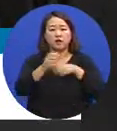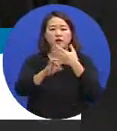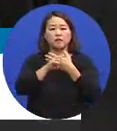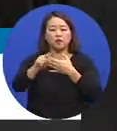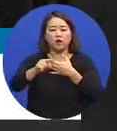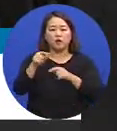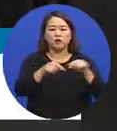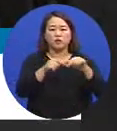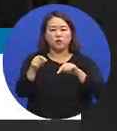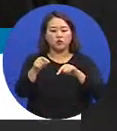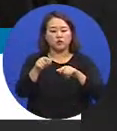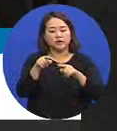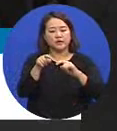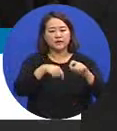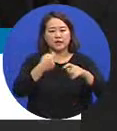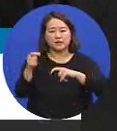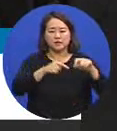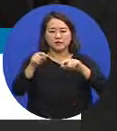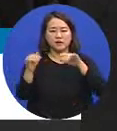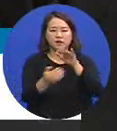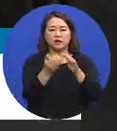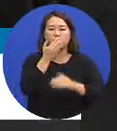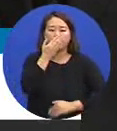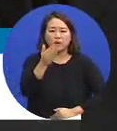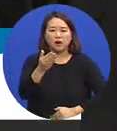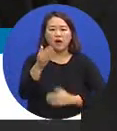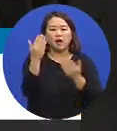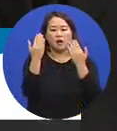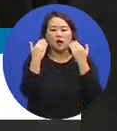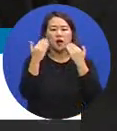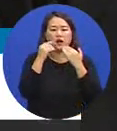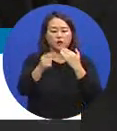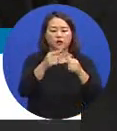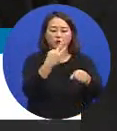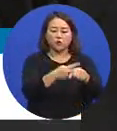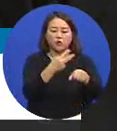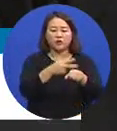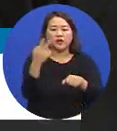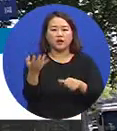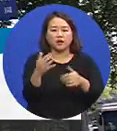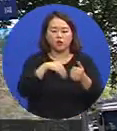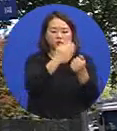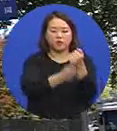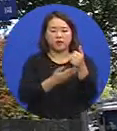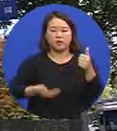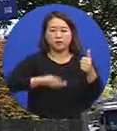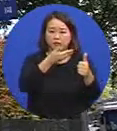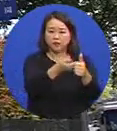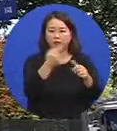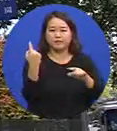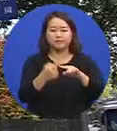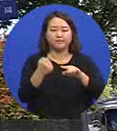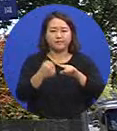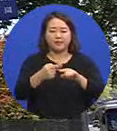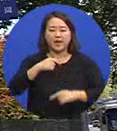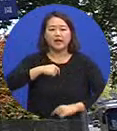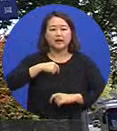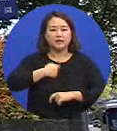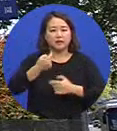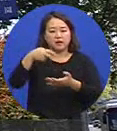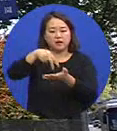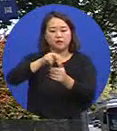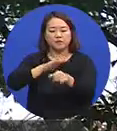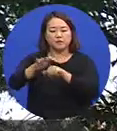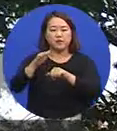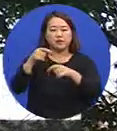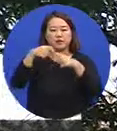주체가 교육관료에서 학교 교사의 손으로 넘어가는 것을 의미합니다. 자사고로 대표되는